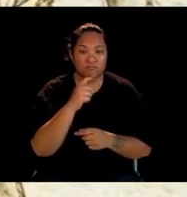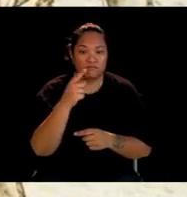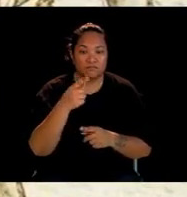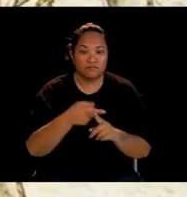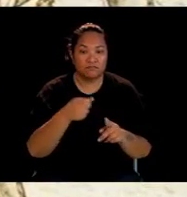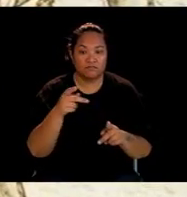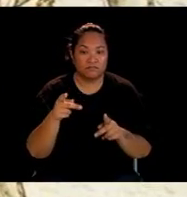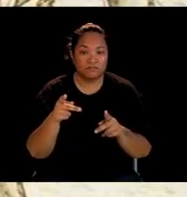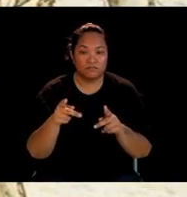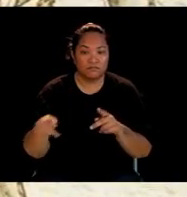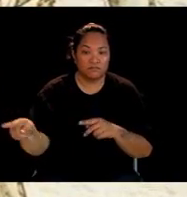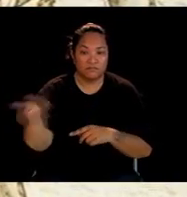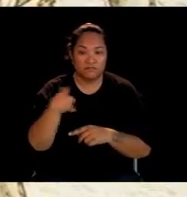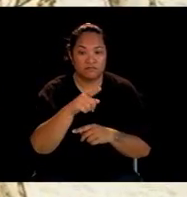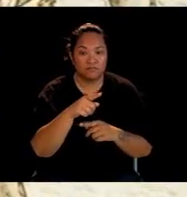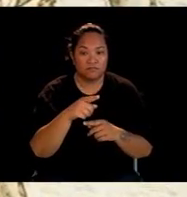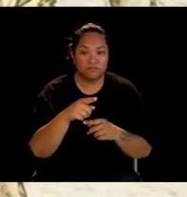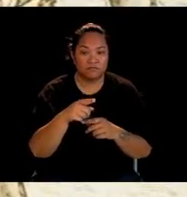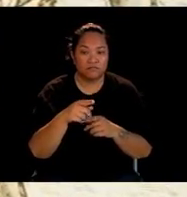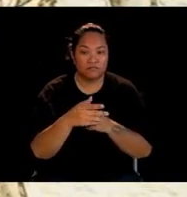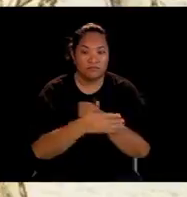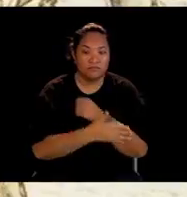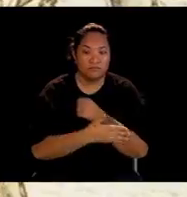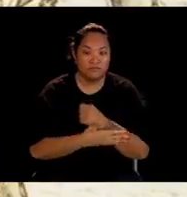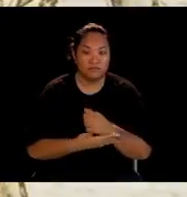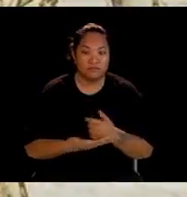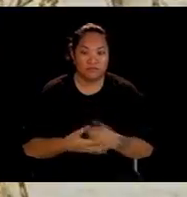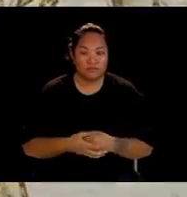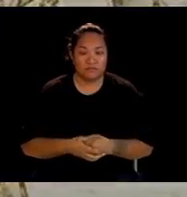ililok siha, gwatu gi ija siha.